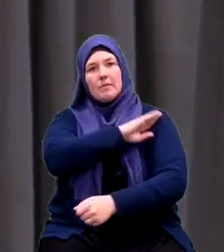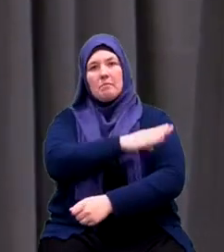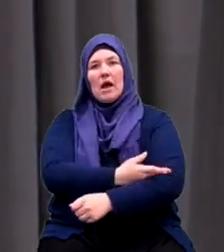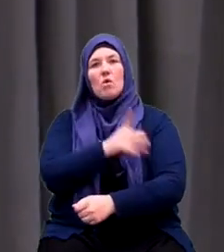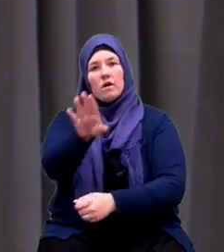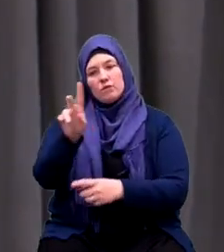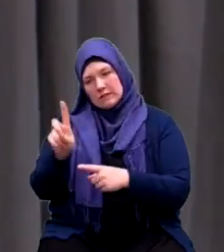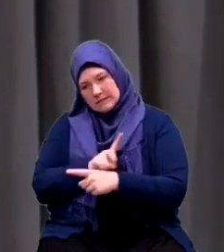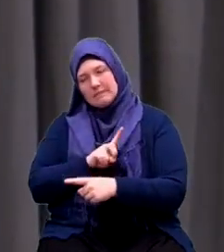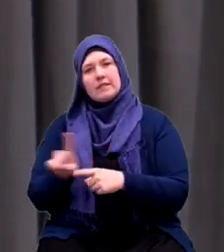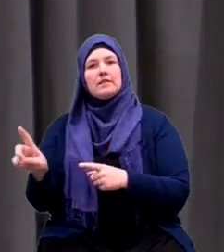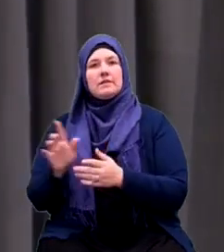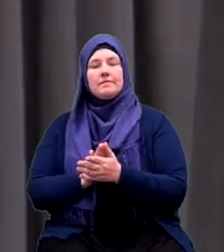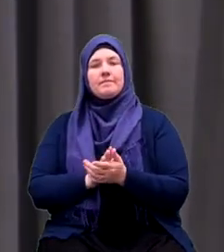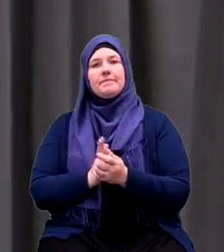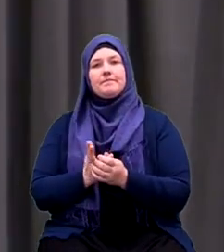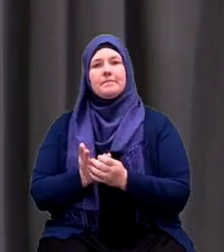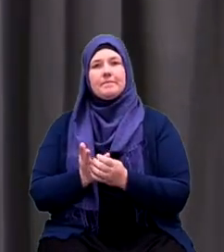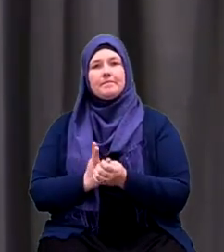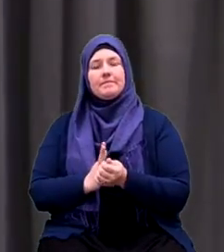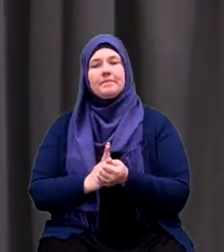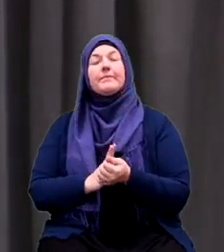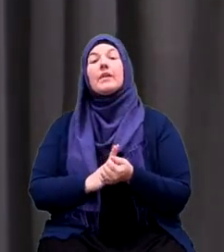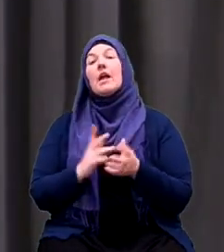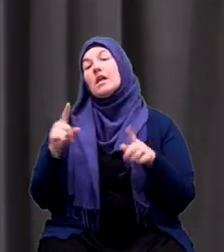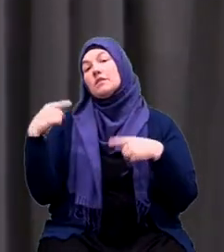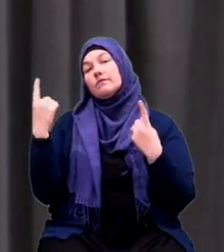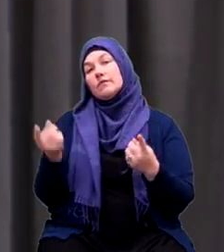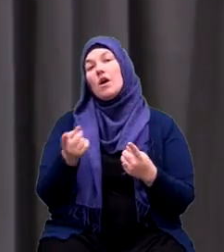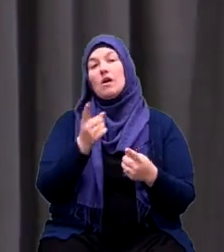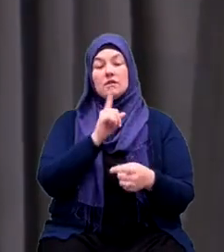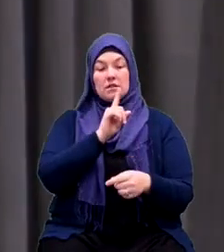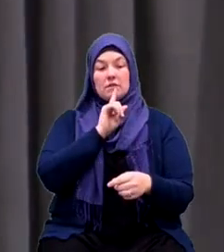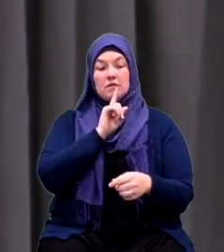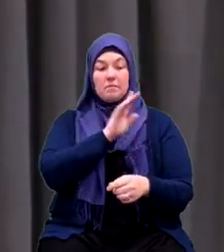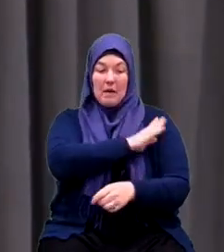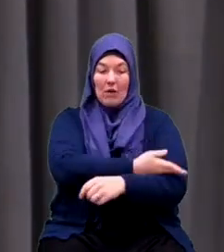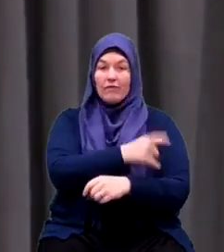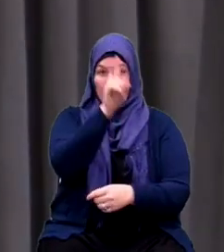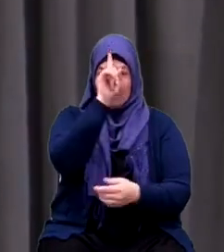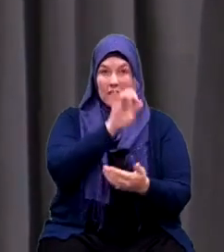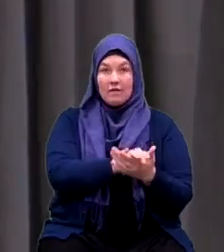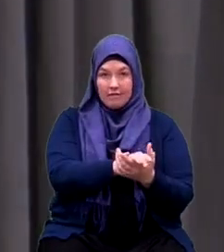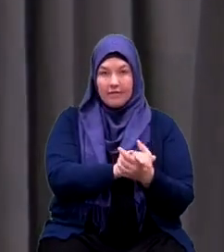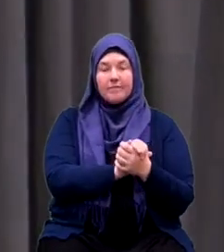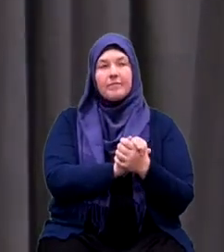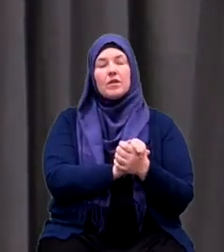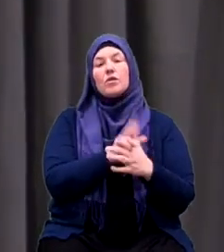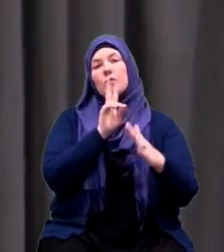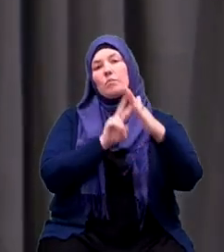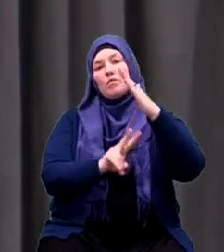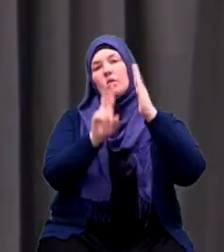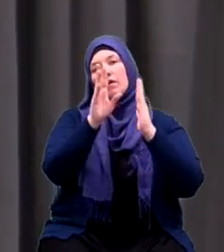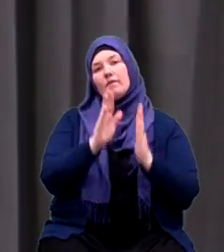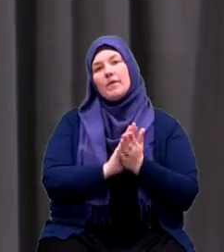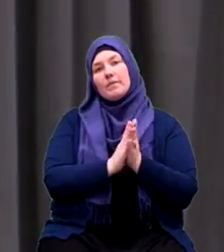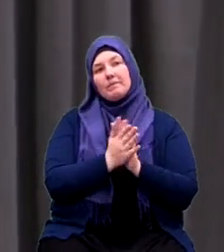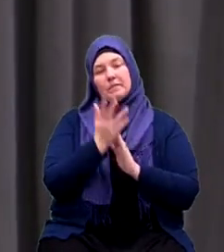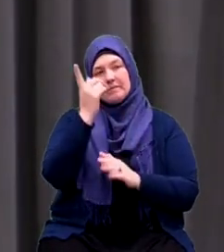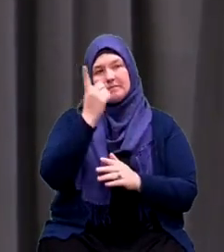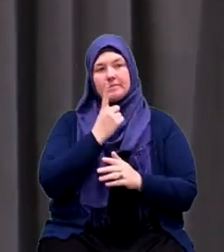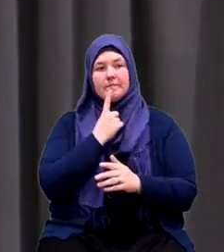your discipline. As far as the power of your faith, the Prophet ﷺ